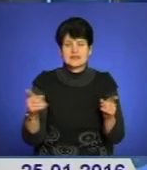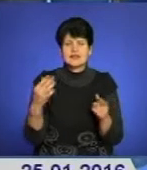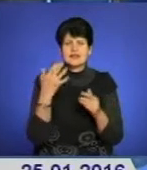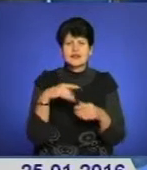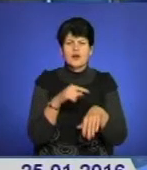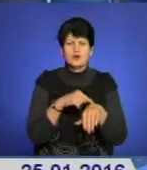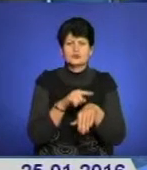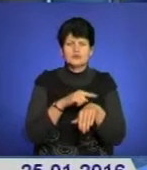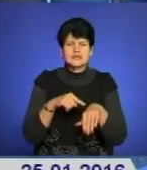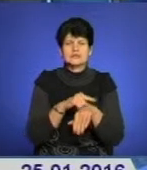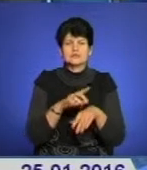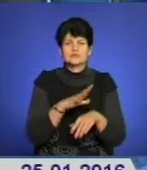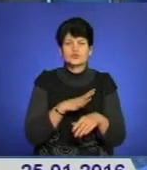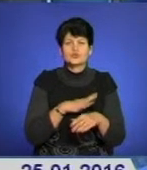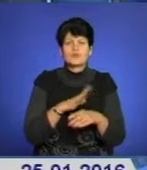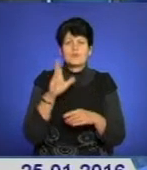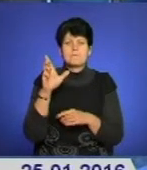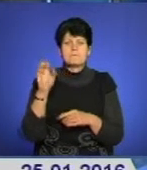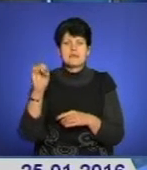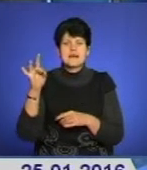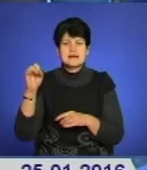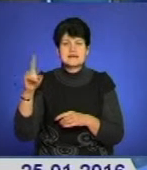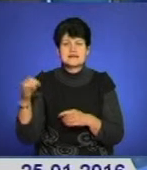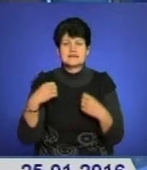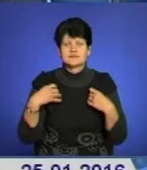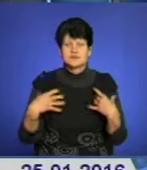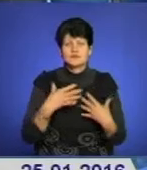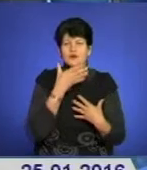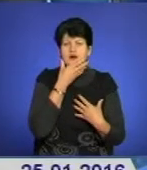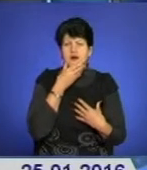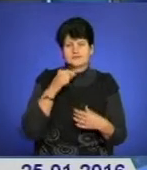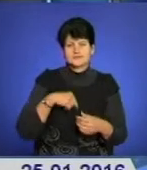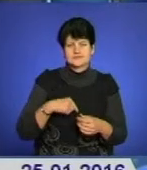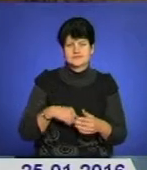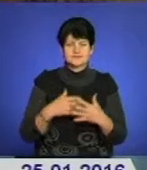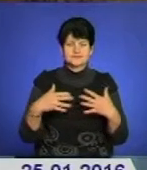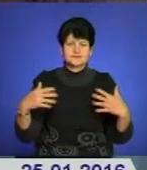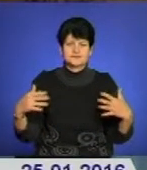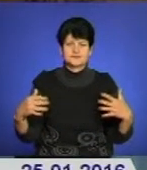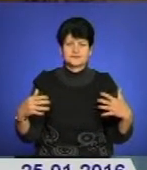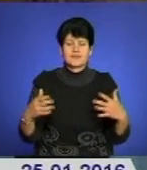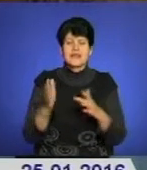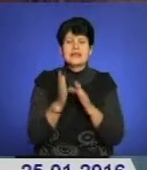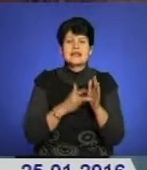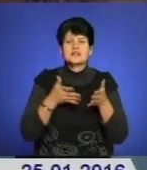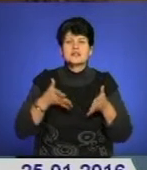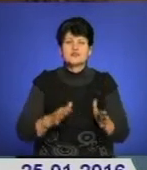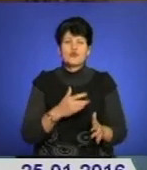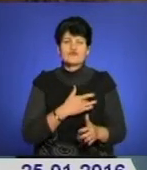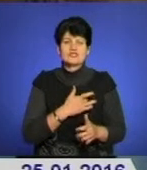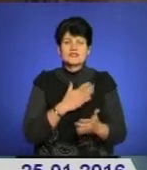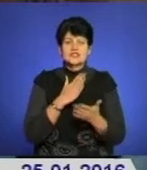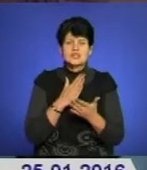де відбулося дійство, творчі колективи краю дарували глядачам свято гарного настрою. Різдво у серці живе у